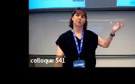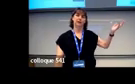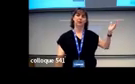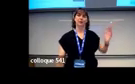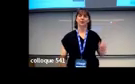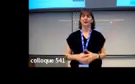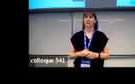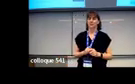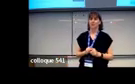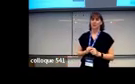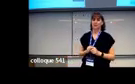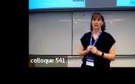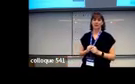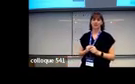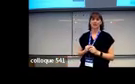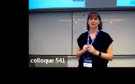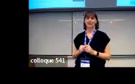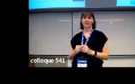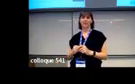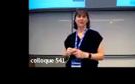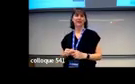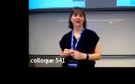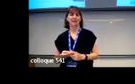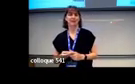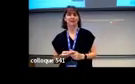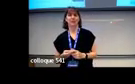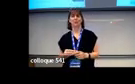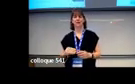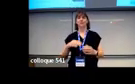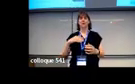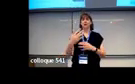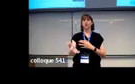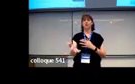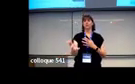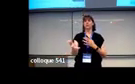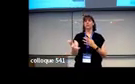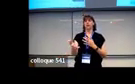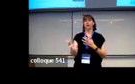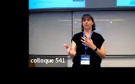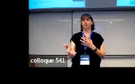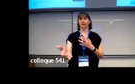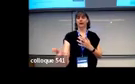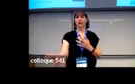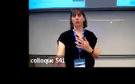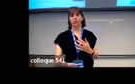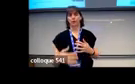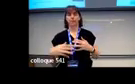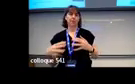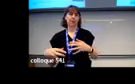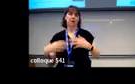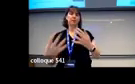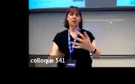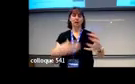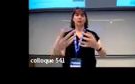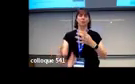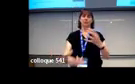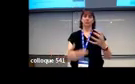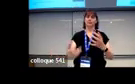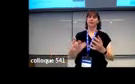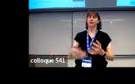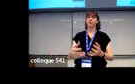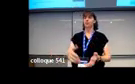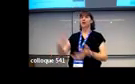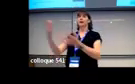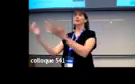ne sont pas aussi belles que ce qu'on leur présente là, quand c'est des graphiques qu'on a fait. Là, ici, on a une belle réelle qu'on a améliorée, on a